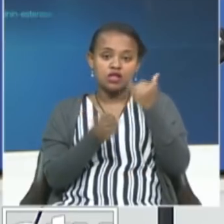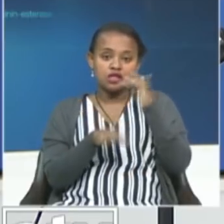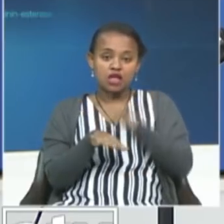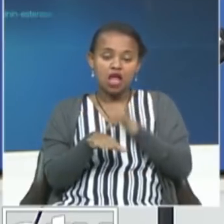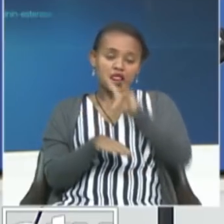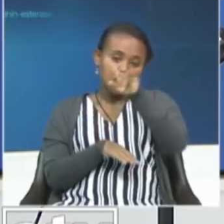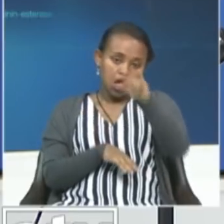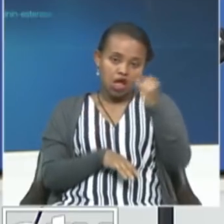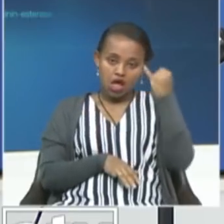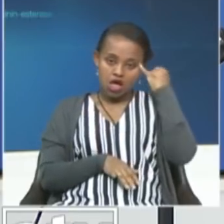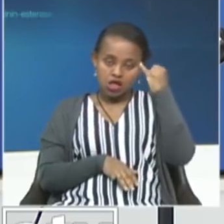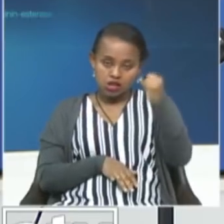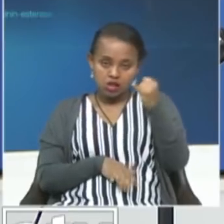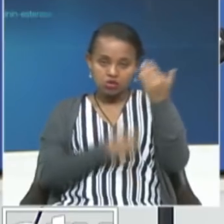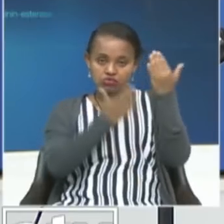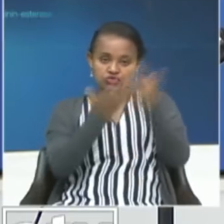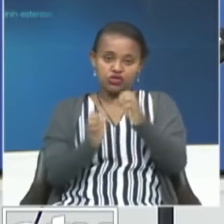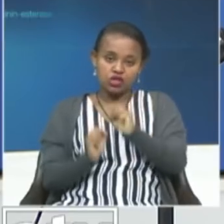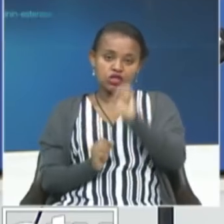ሐሳባችሁን ማስፈር ትችላላችሁ።